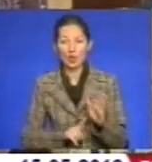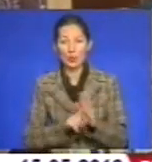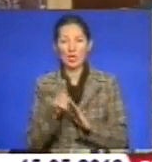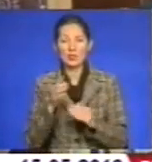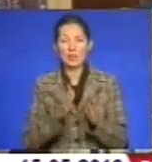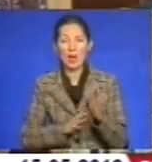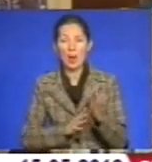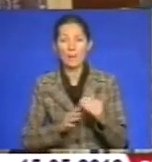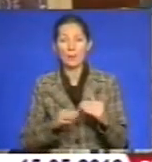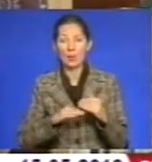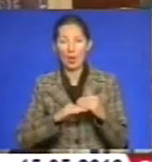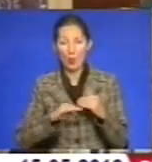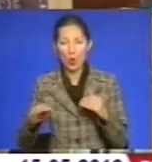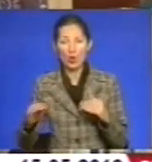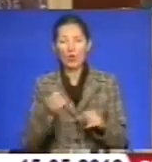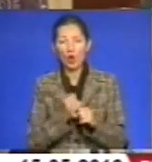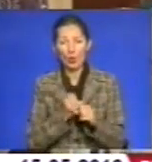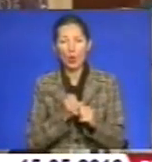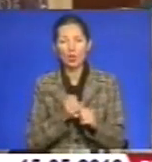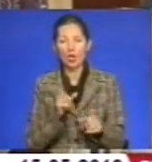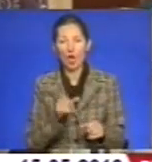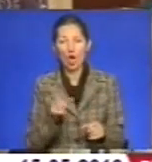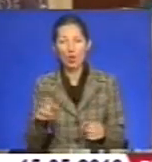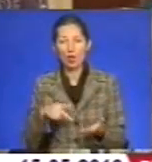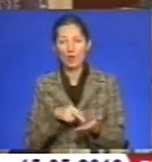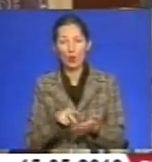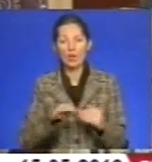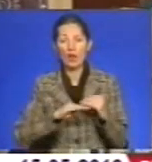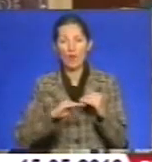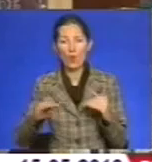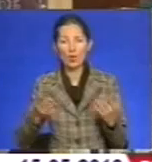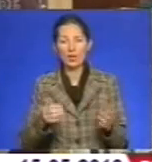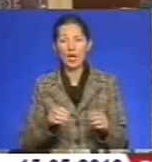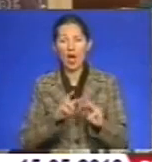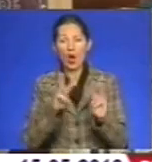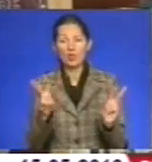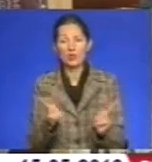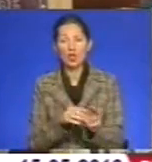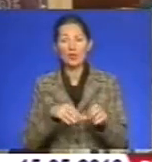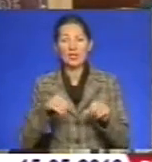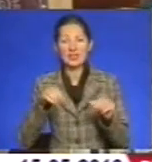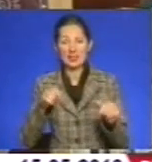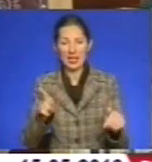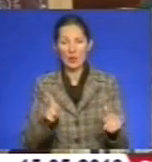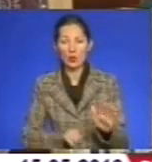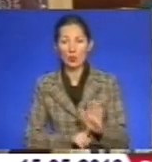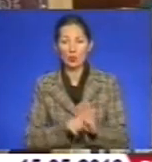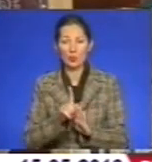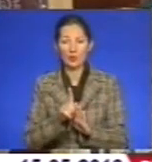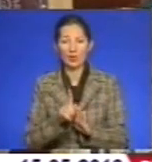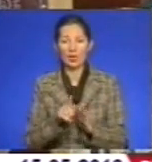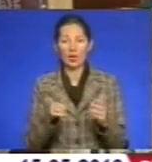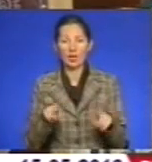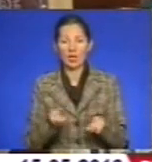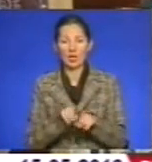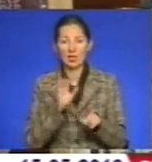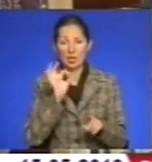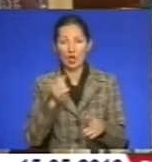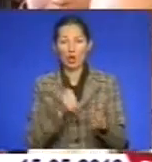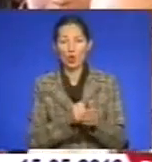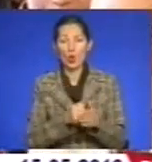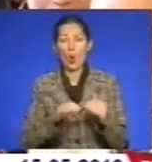польові роботи, і люди виходили в поле, де освячували землю і вже приступали, так як би сказати, до